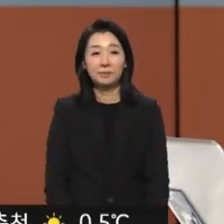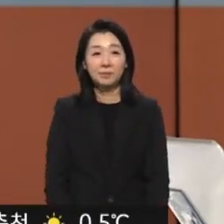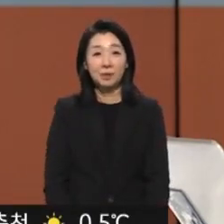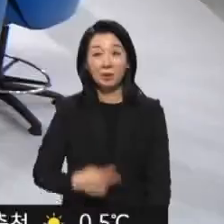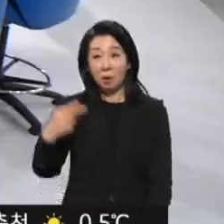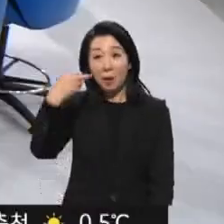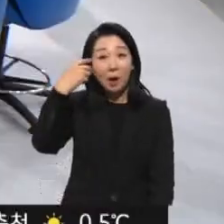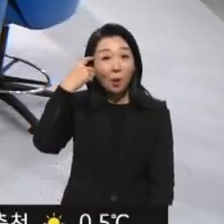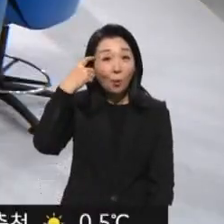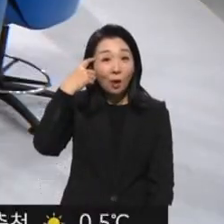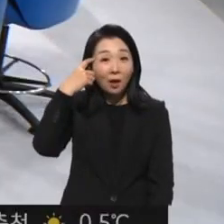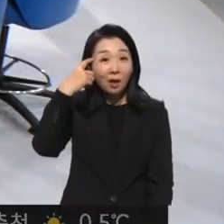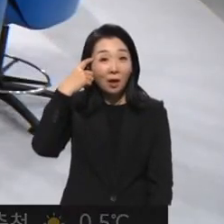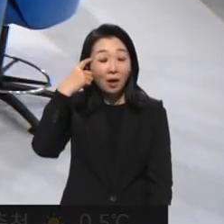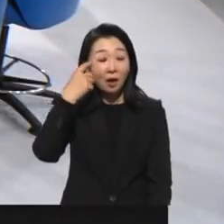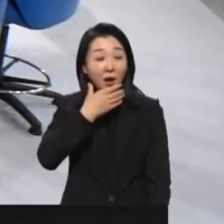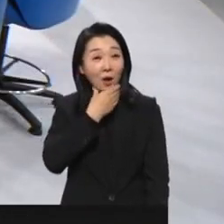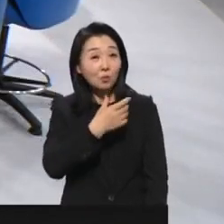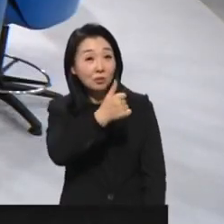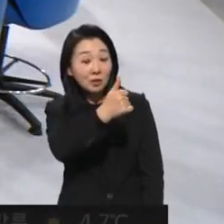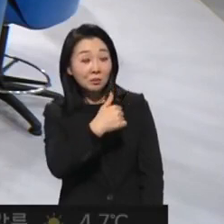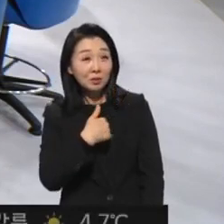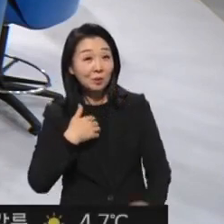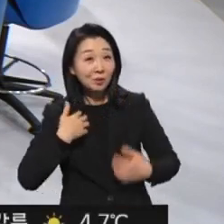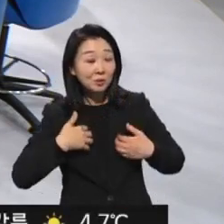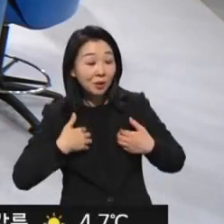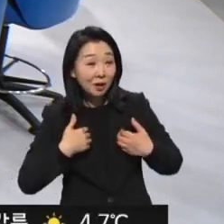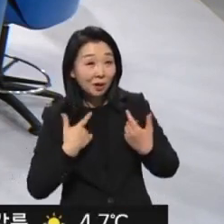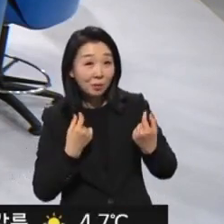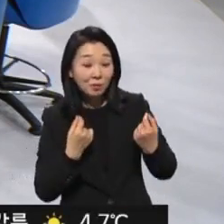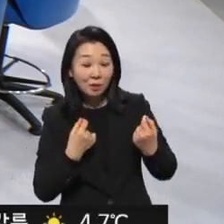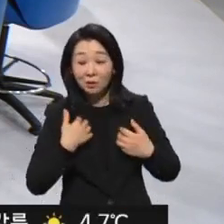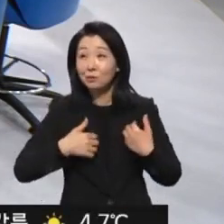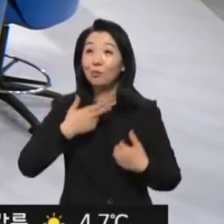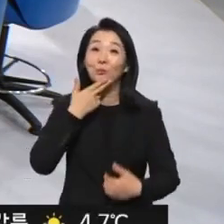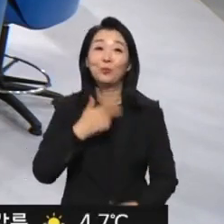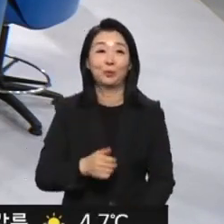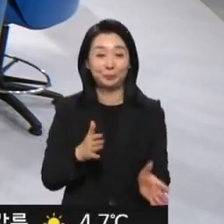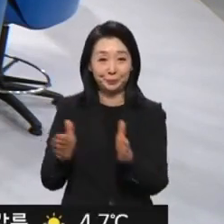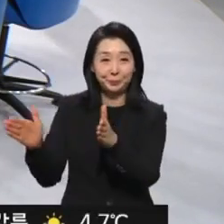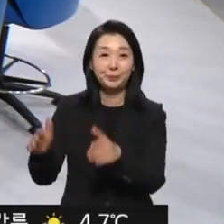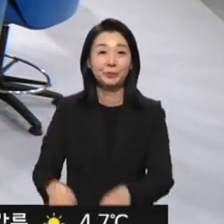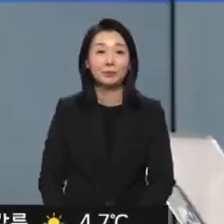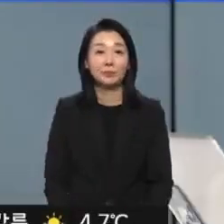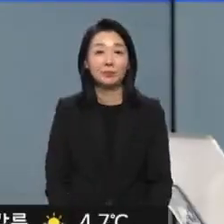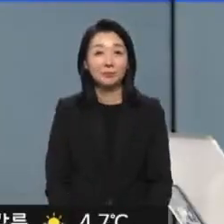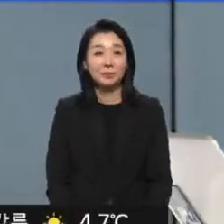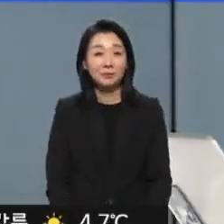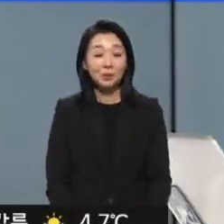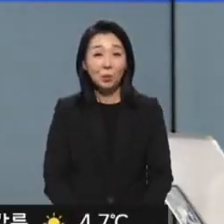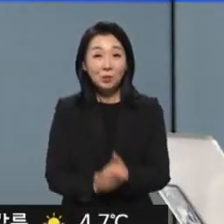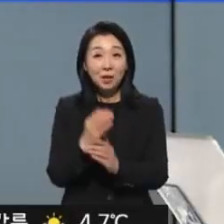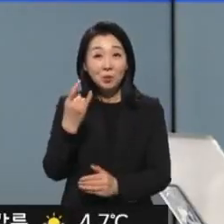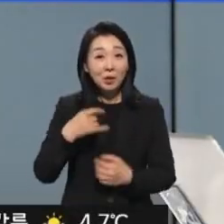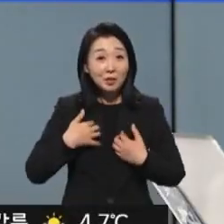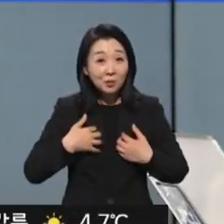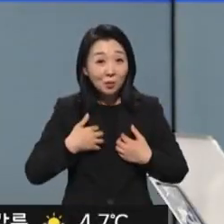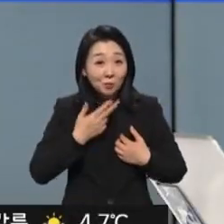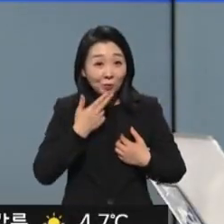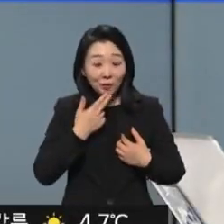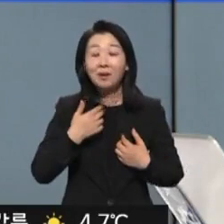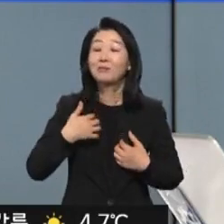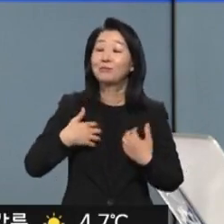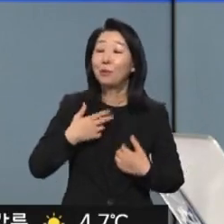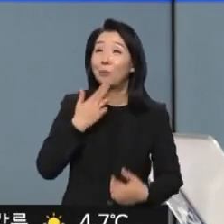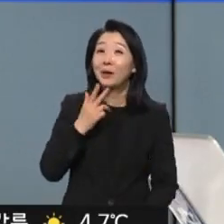저를 이렇게 뚫어지게 쳐다봐요? 아, 국장님 저 즐거워하시는 것 같아서. 네. 아, 뭐 즐거울 일은 없죠. 네. 자, 좋습니다. 다정회가 즐겁지 않습니까, 국장? 아, 다정회 네.